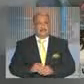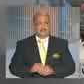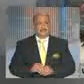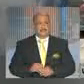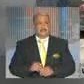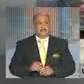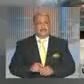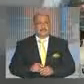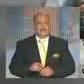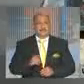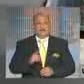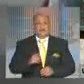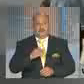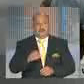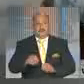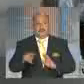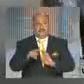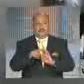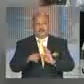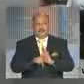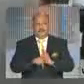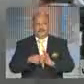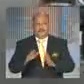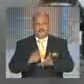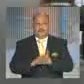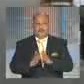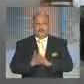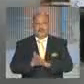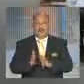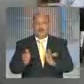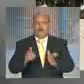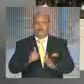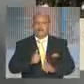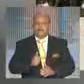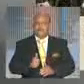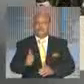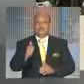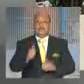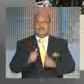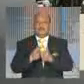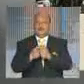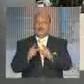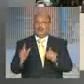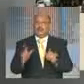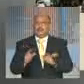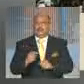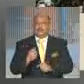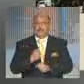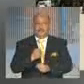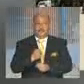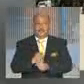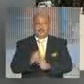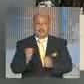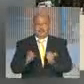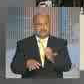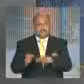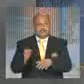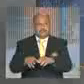2 في 4 أفريل 2013. مبالغ مالية هامة ومعطيات مثيرة في هذا الملف، وتحاليل مختلفة في انتظار الوصول إلى الحقيقة عبر